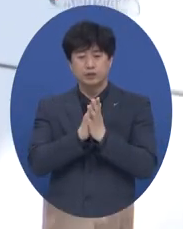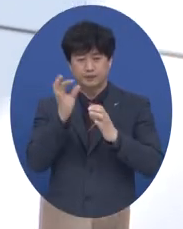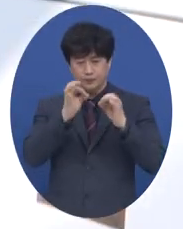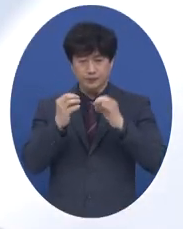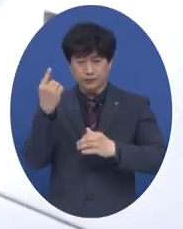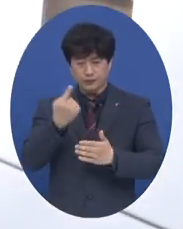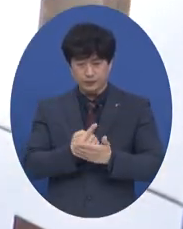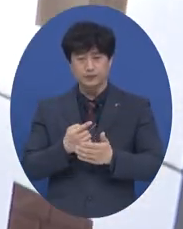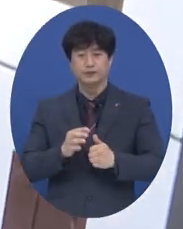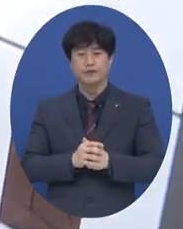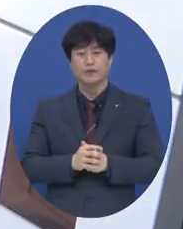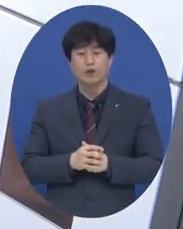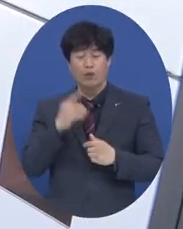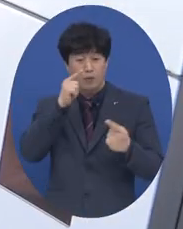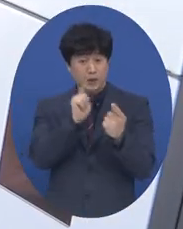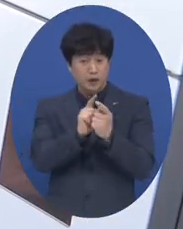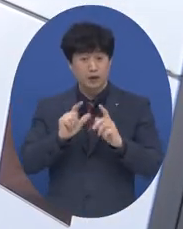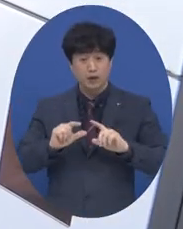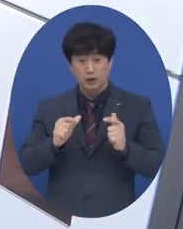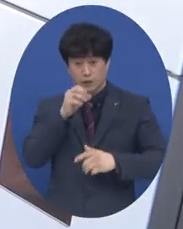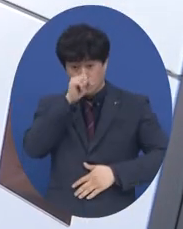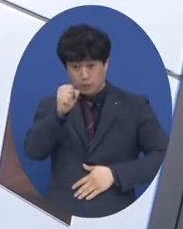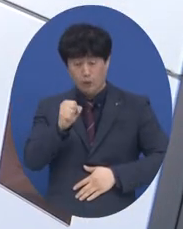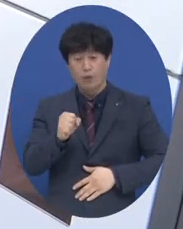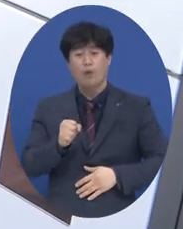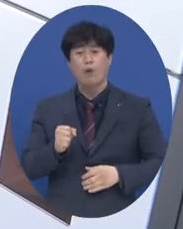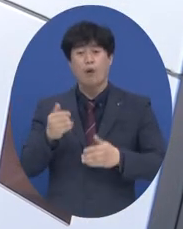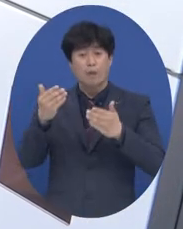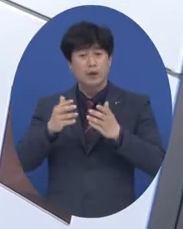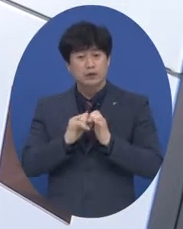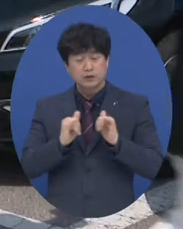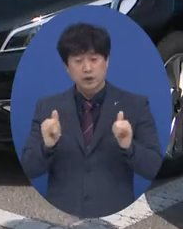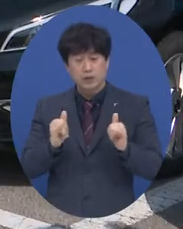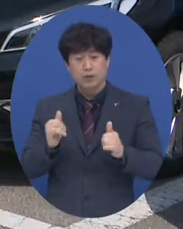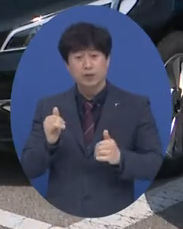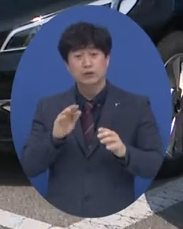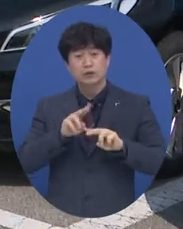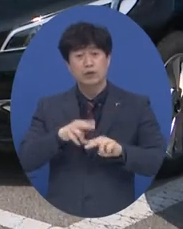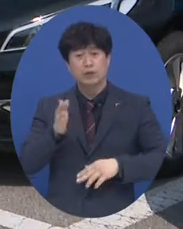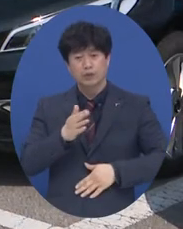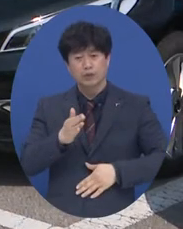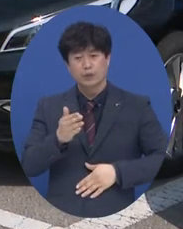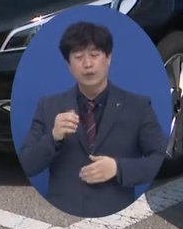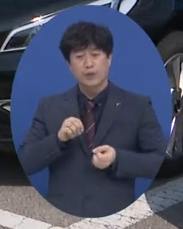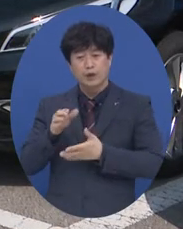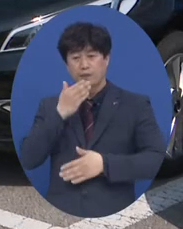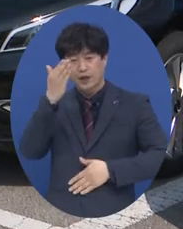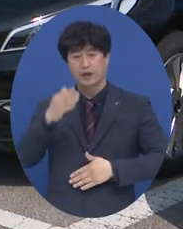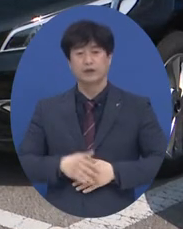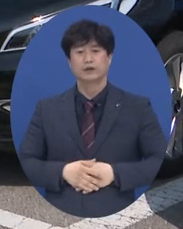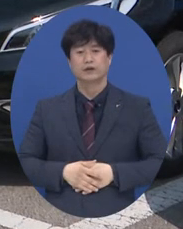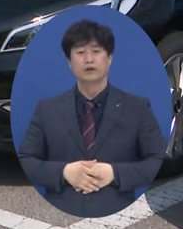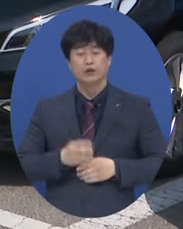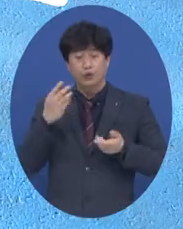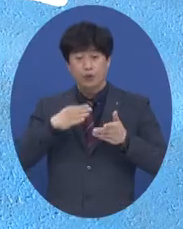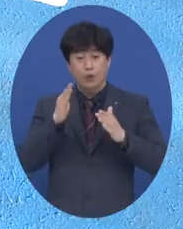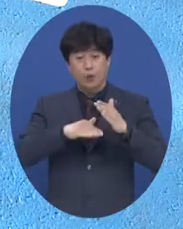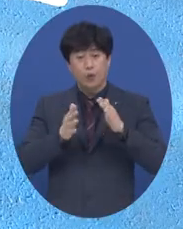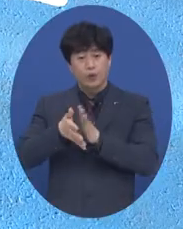상황에 적합하고 받는 사람이 부재 중인 경우에도 배달이 가능하다 딱 경우 돈도 사업소 와 공공기관을 대상으로